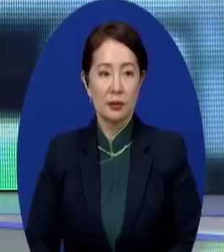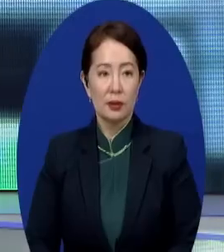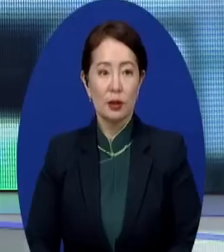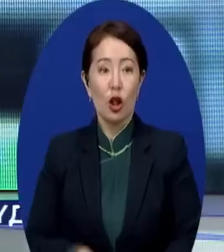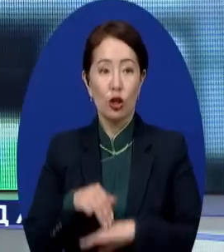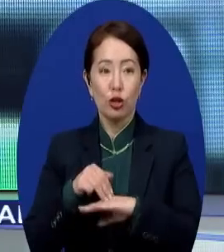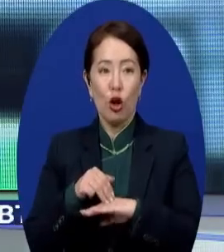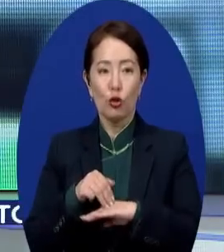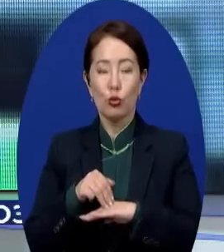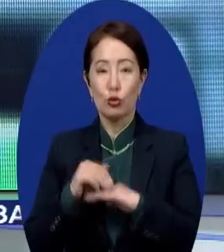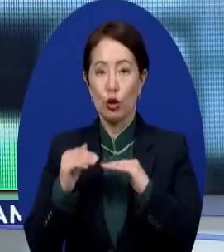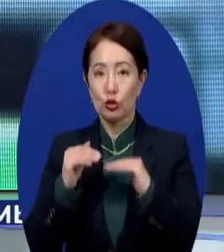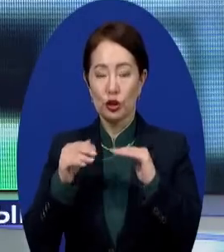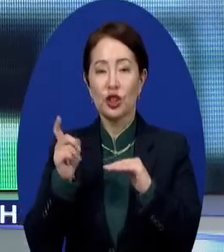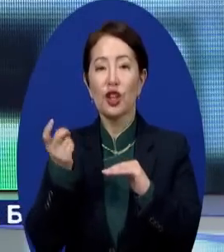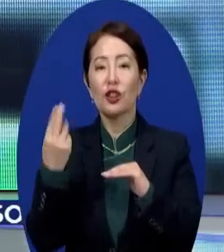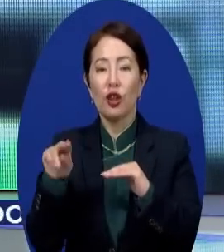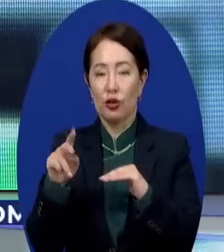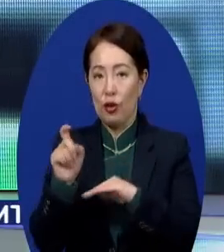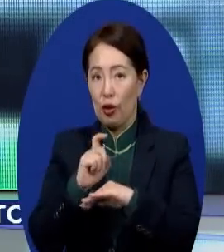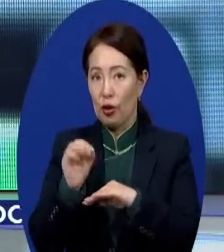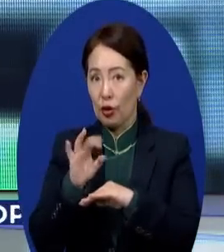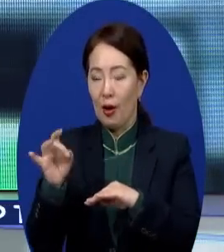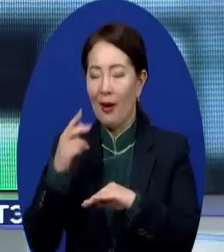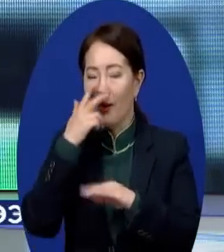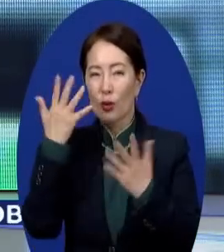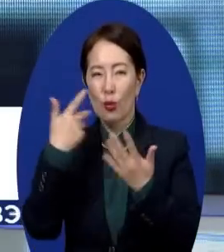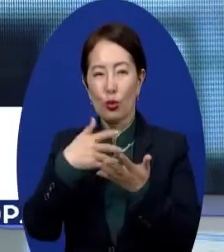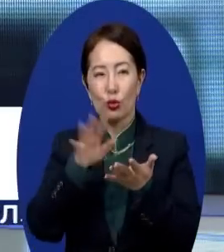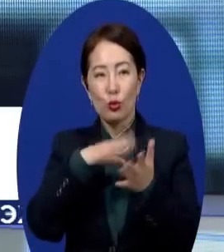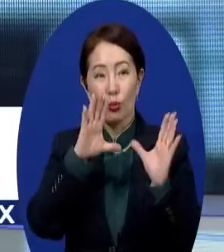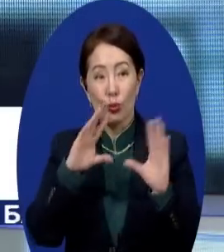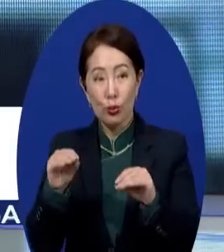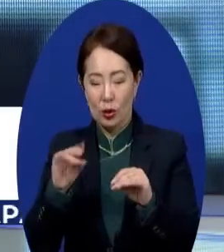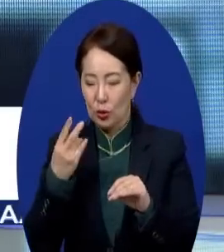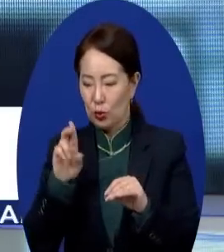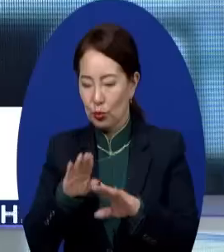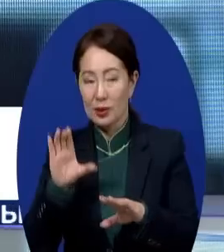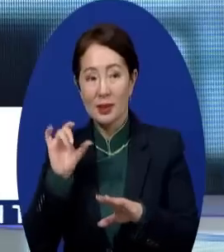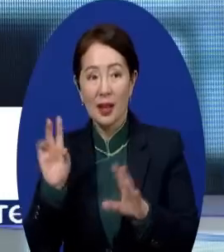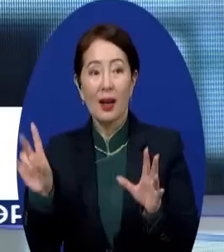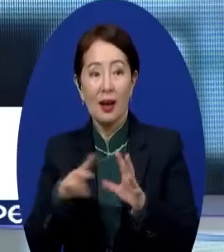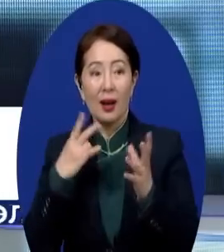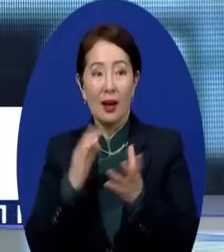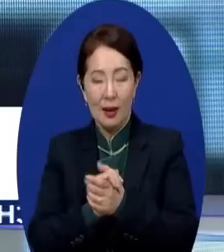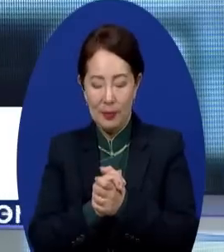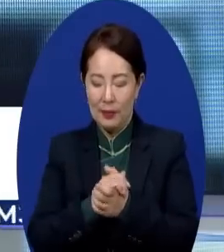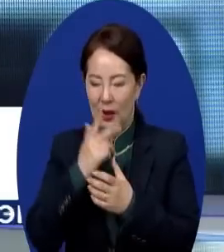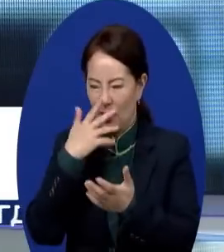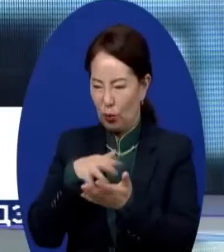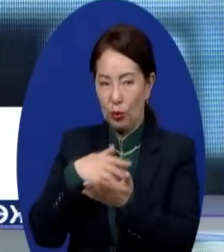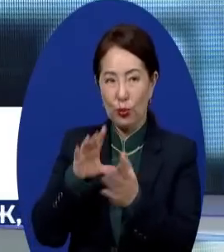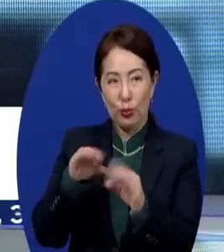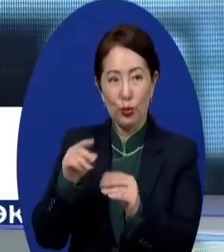Доктортой өвчлөлийн дэд хороо, агаарын бохирдлыг бууруулах асуудлын дэд хороо, нэгдсэнстэй байгууллагын хүүхдийн сан хамтраад агаар орчны бохирдлыг бууруулах үндэсний